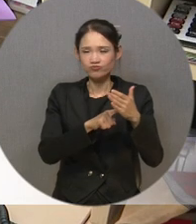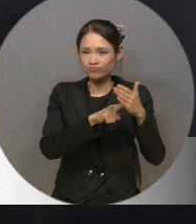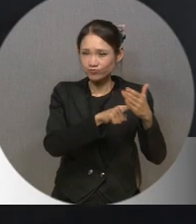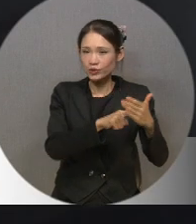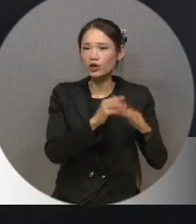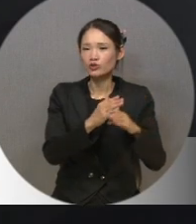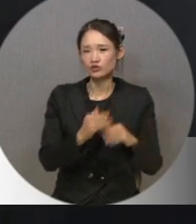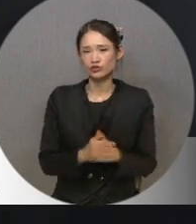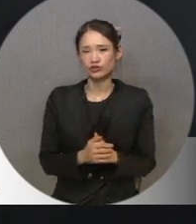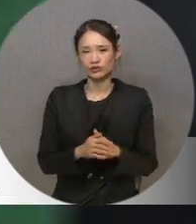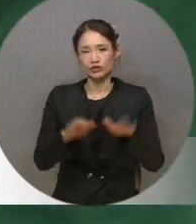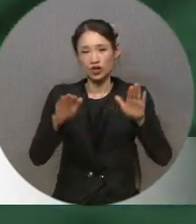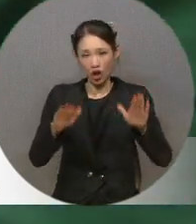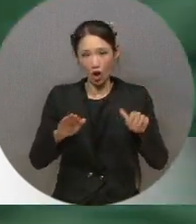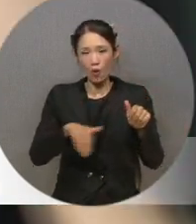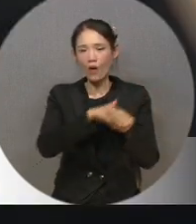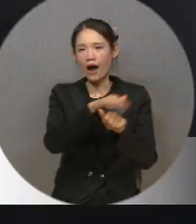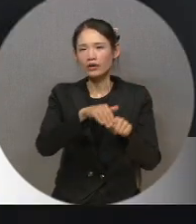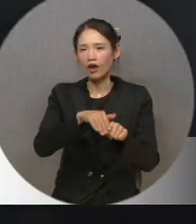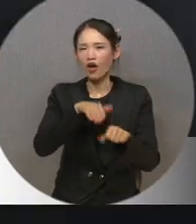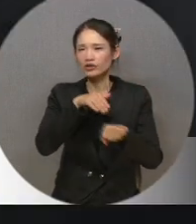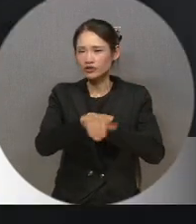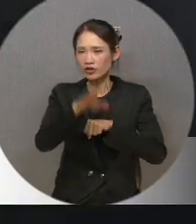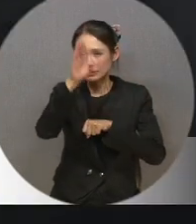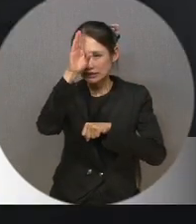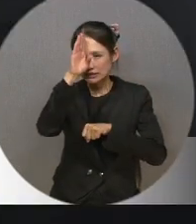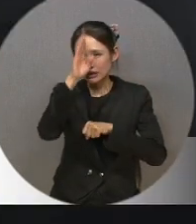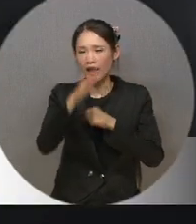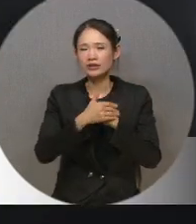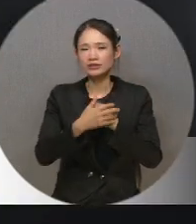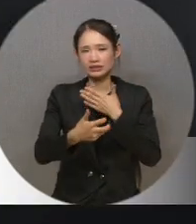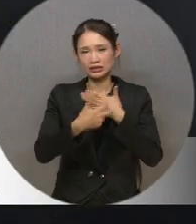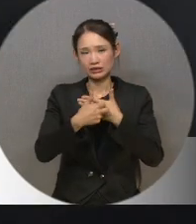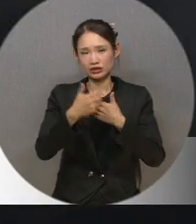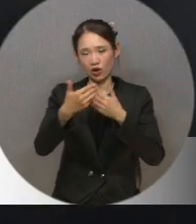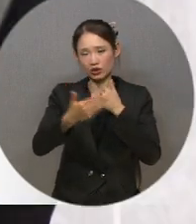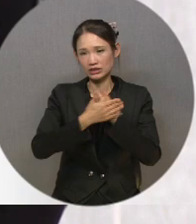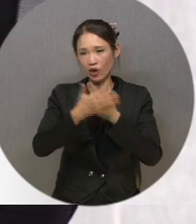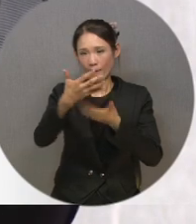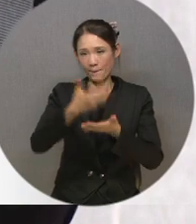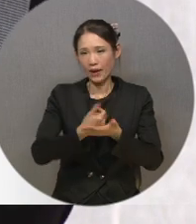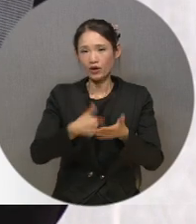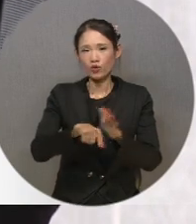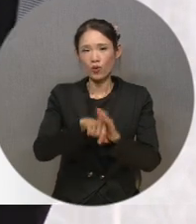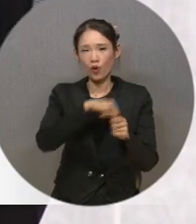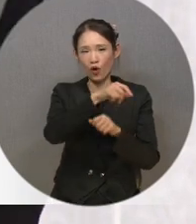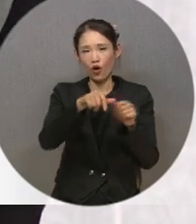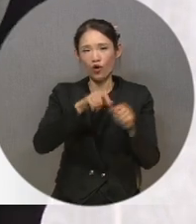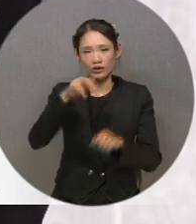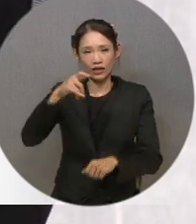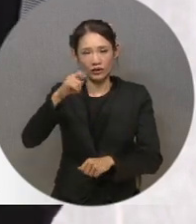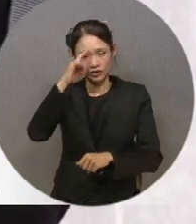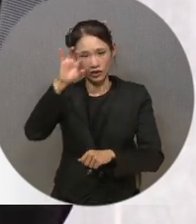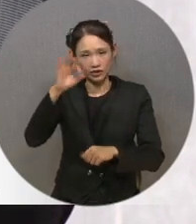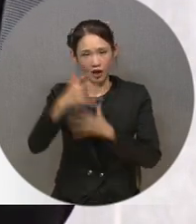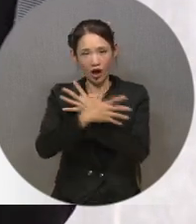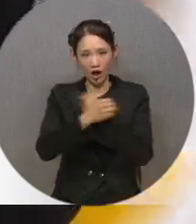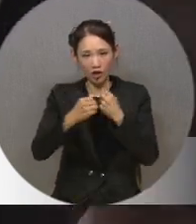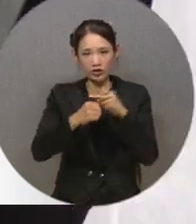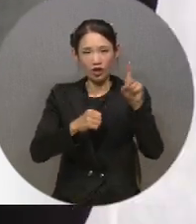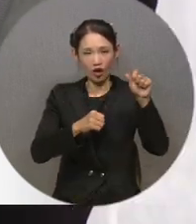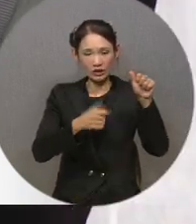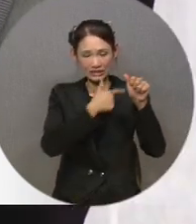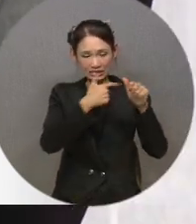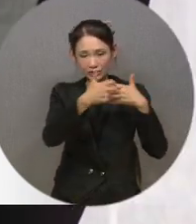전했습니다. 현재는 환경성 질환 진료 지원을 받기 위해서는 환경산업기술원과 협약한 15개 대형 병원에